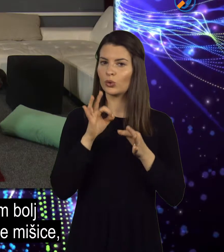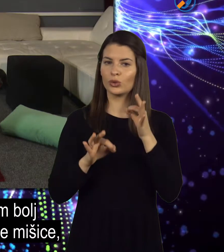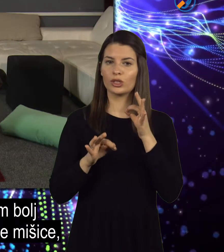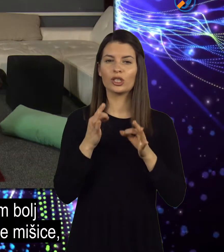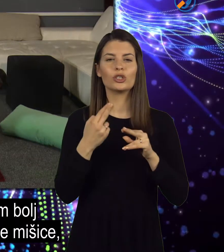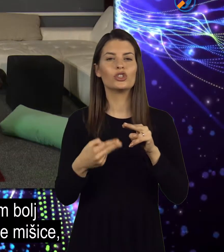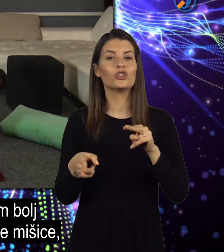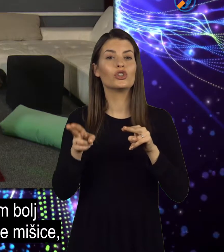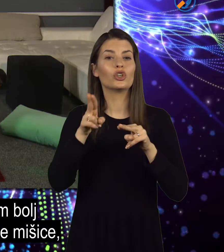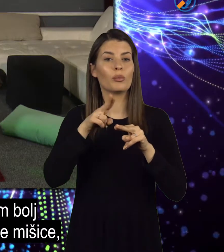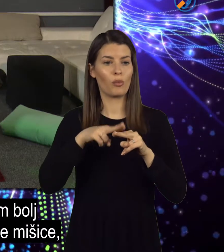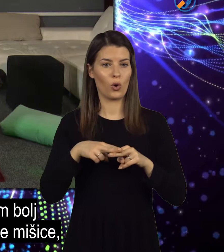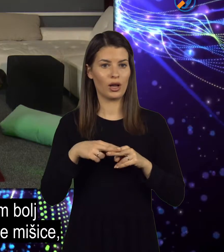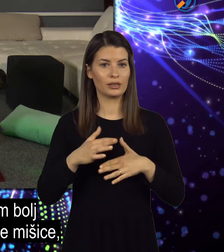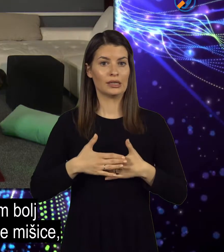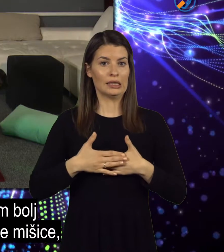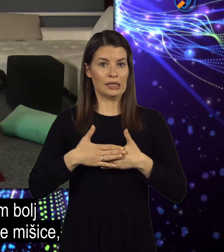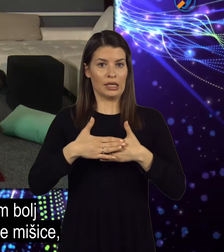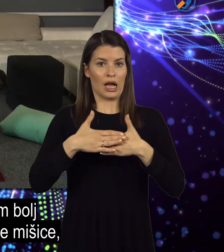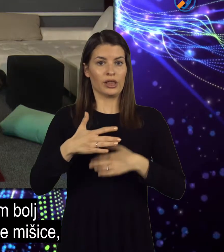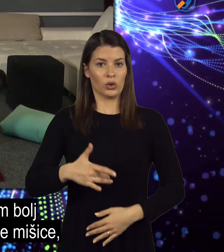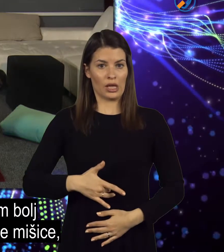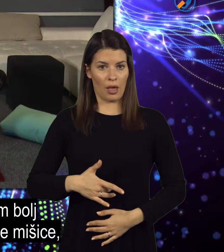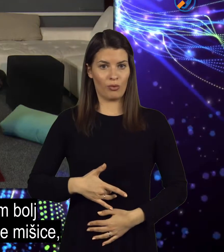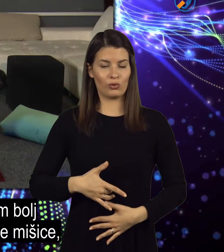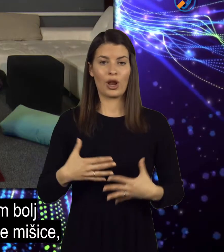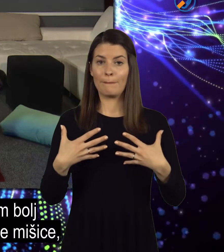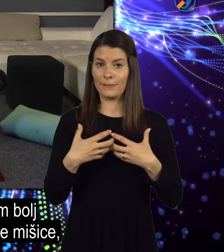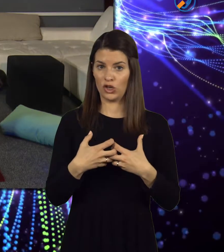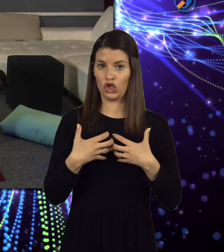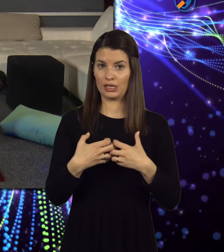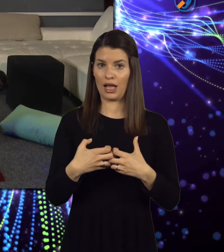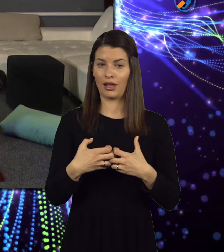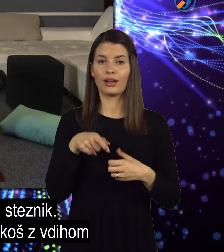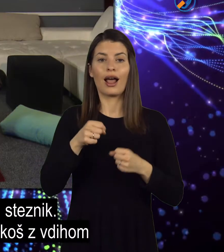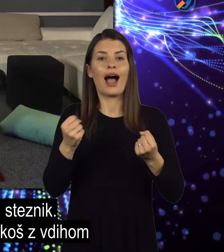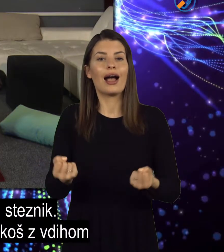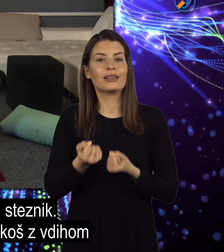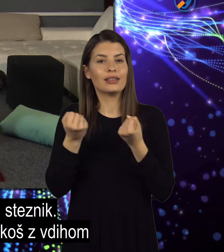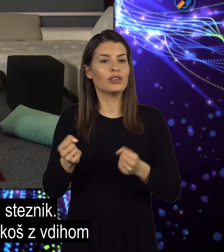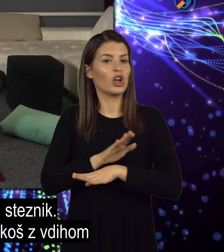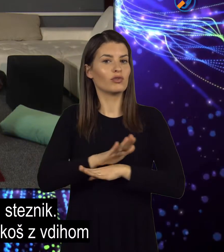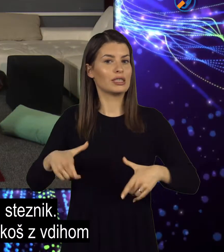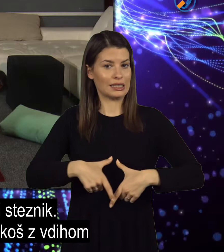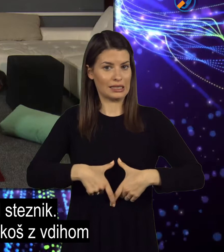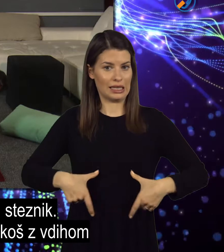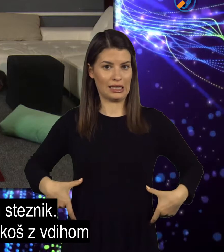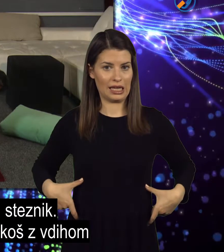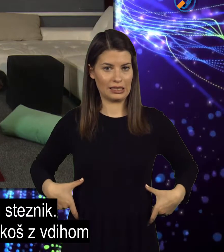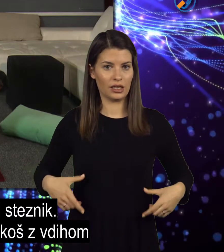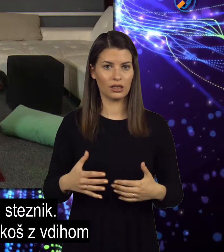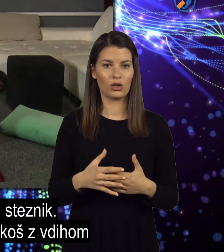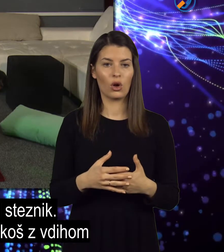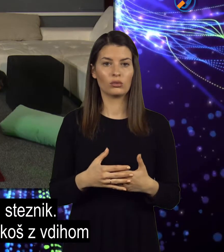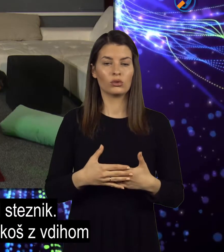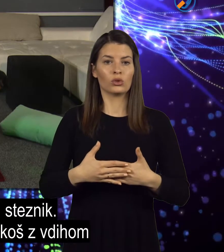Probaš čim bolj dihati v trebušne mišice, torej da aktiviraš cel steznik. Torej